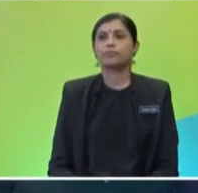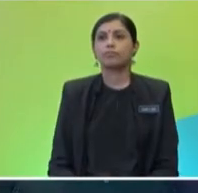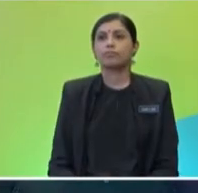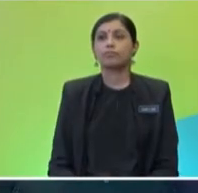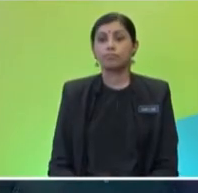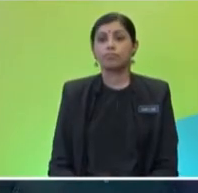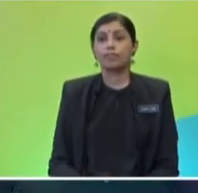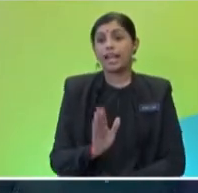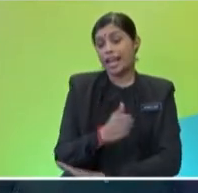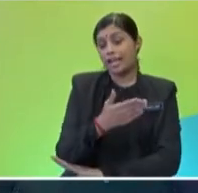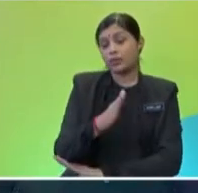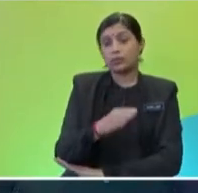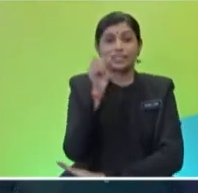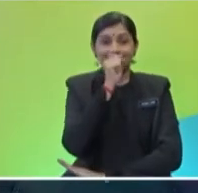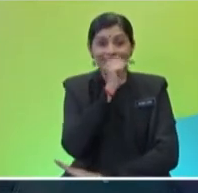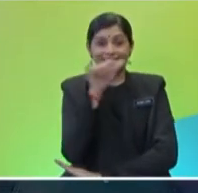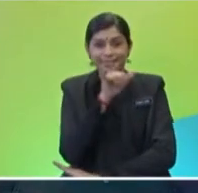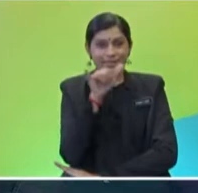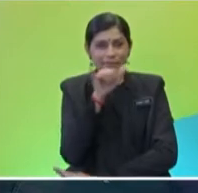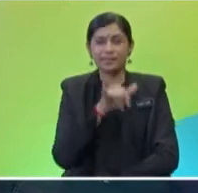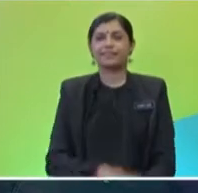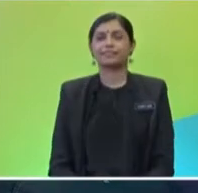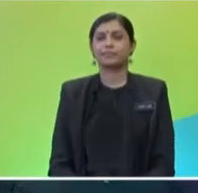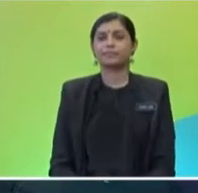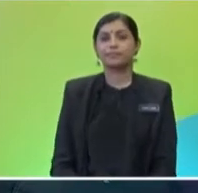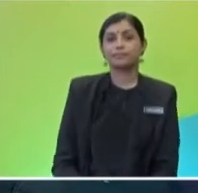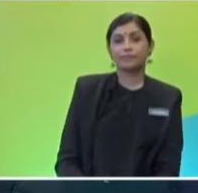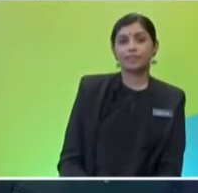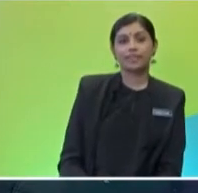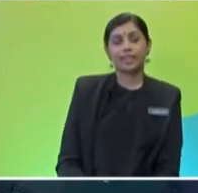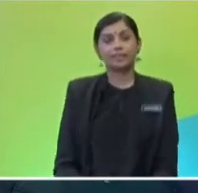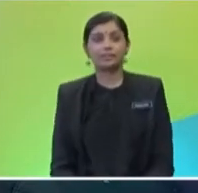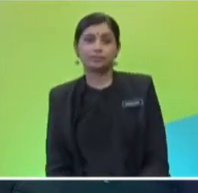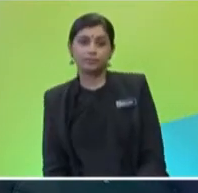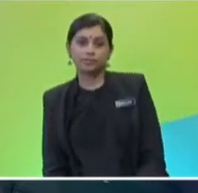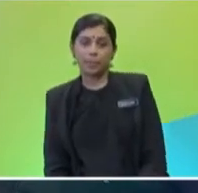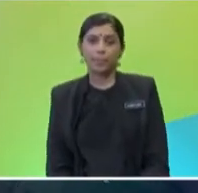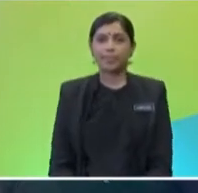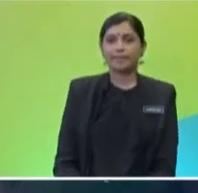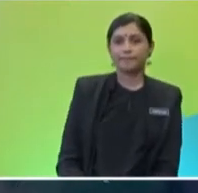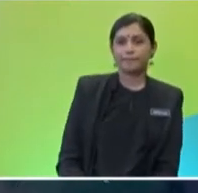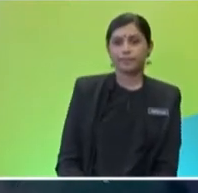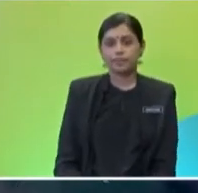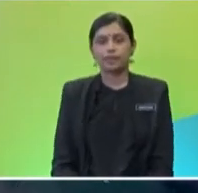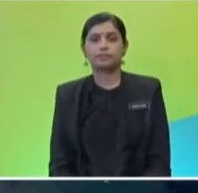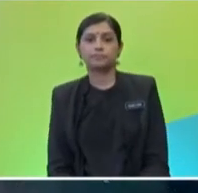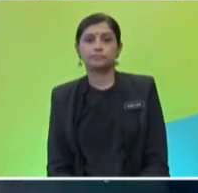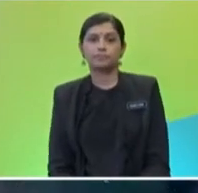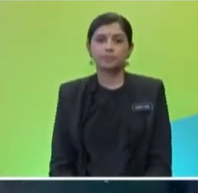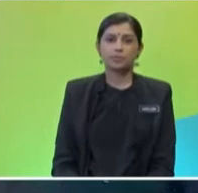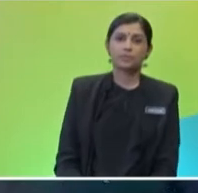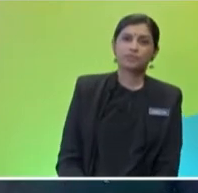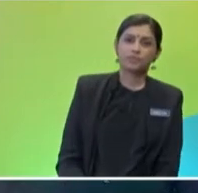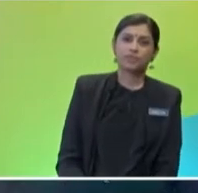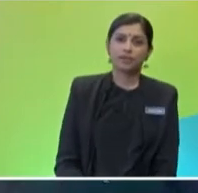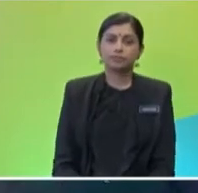boleh? Boleh. Okey. Kali ini kita nyanyi dengan agak unik, cikgu, ya? Ya. Dalam bahasa temuan.